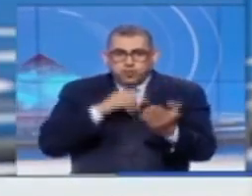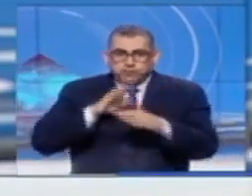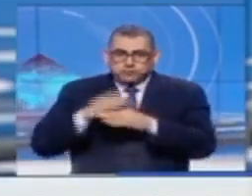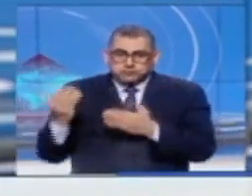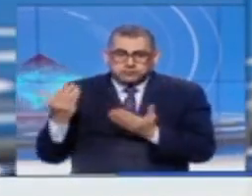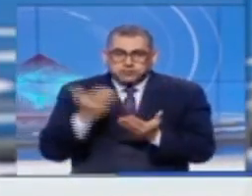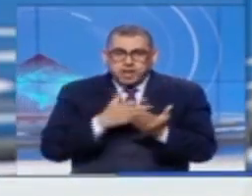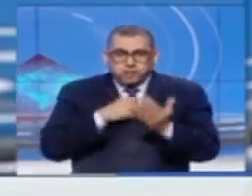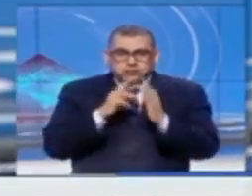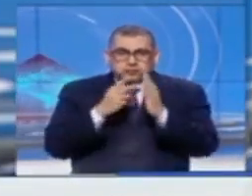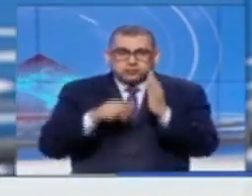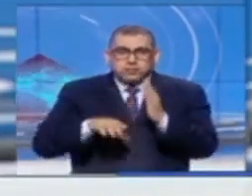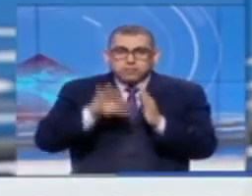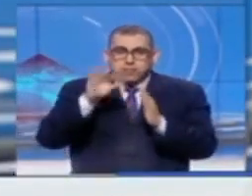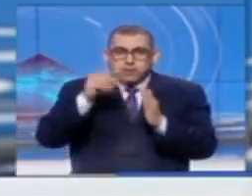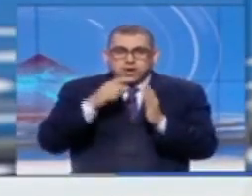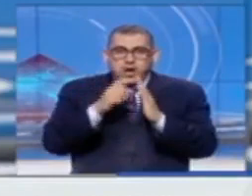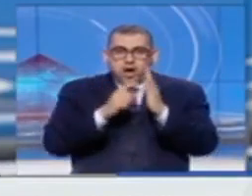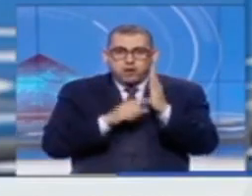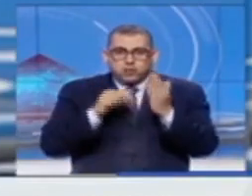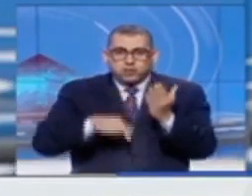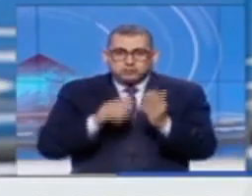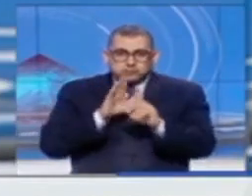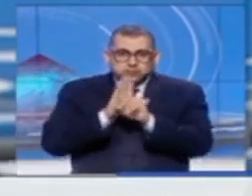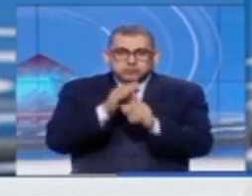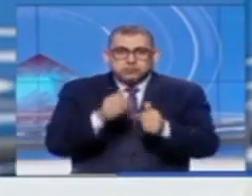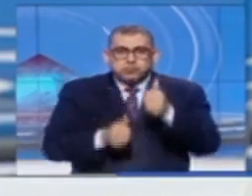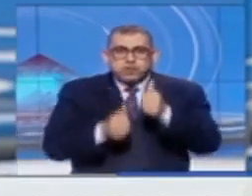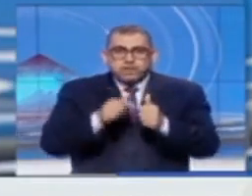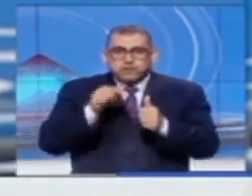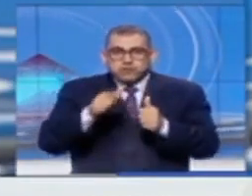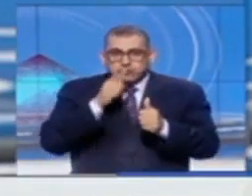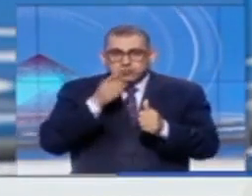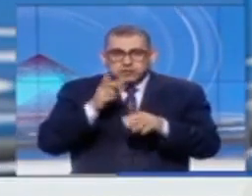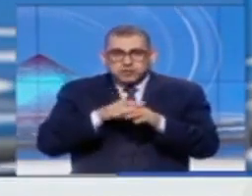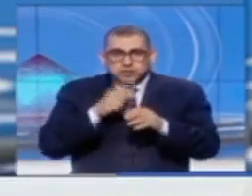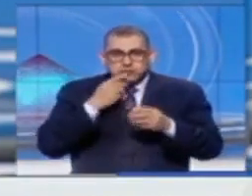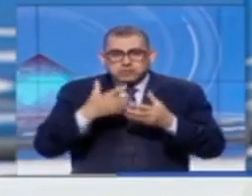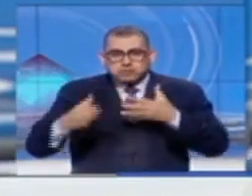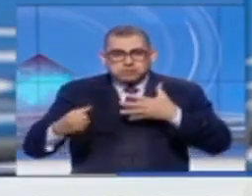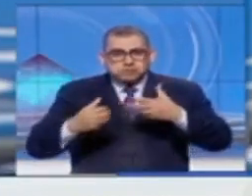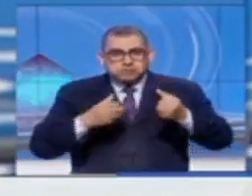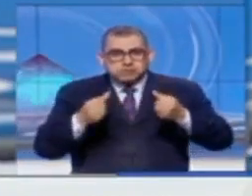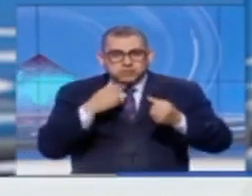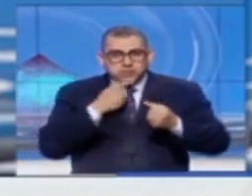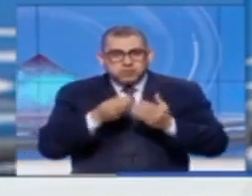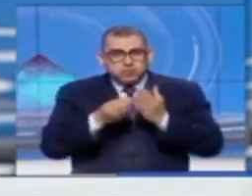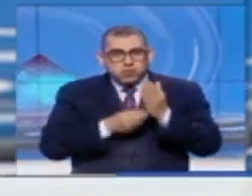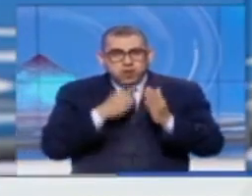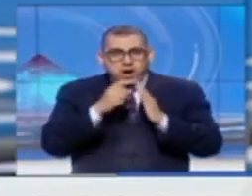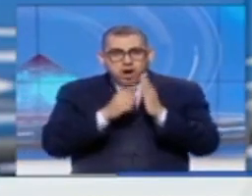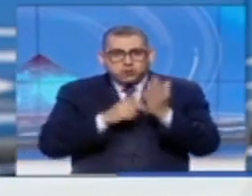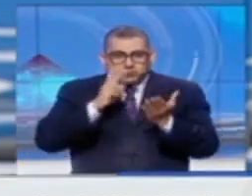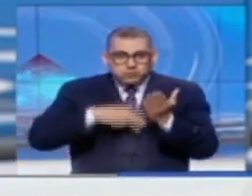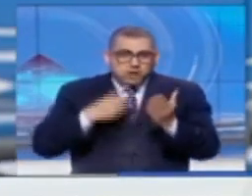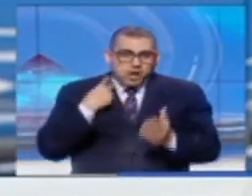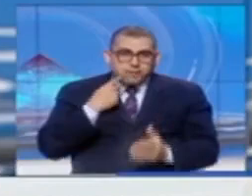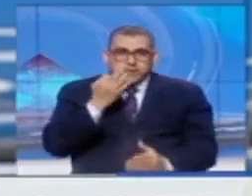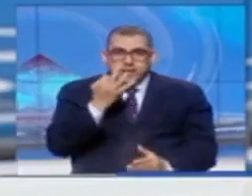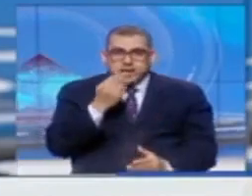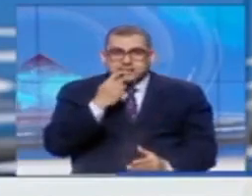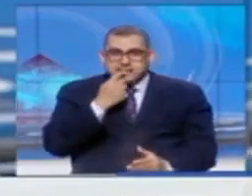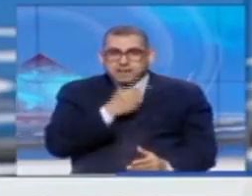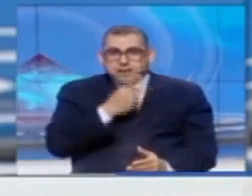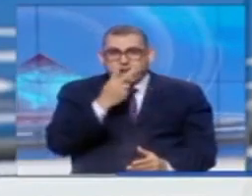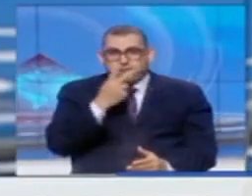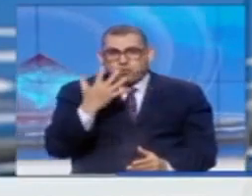من الحكومة بتعديل بعض أحكام قانون حماية المنافسة ومنع الممارسات الاحتكارية الصادر بالقانون رقم